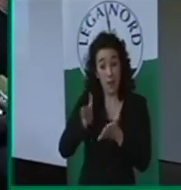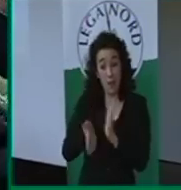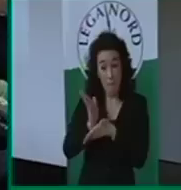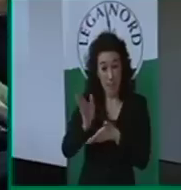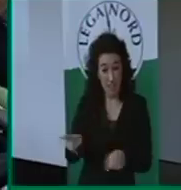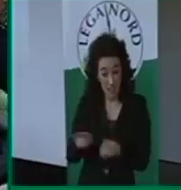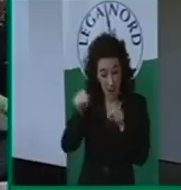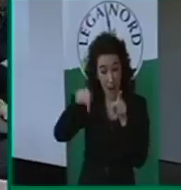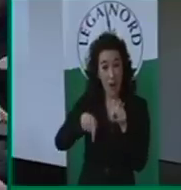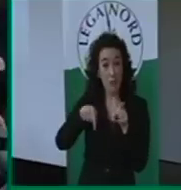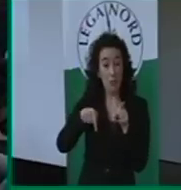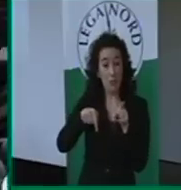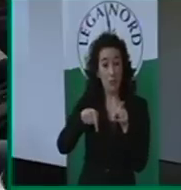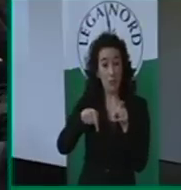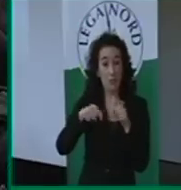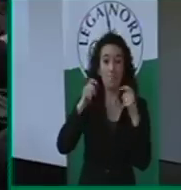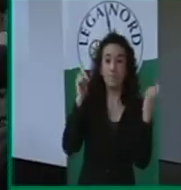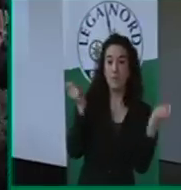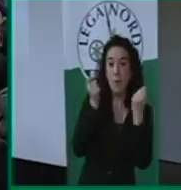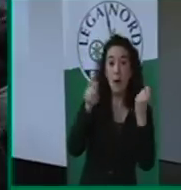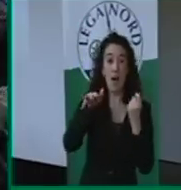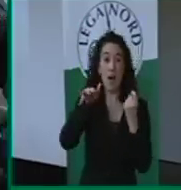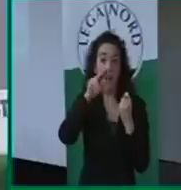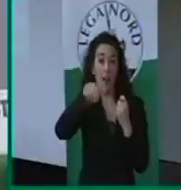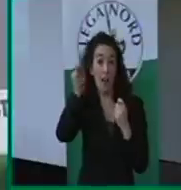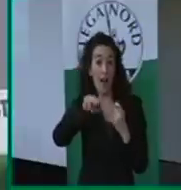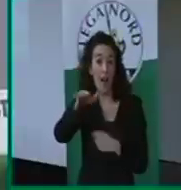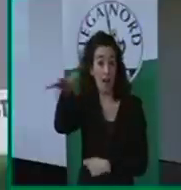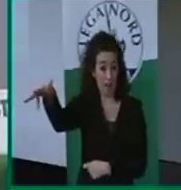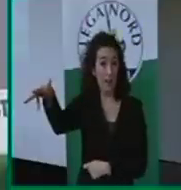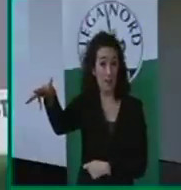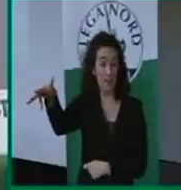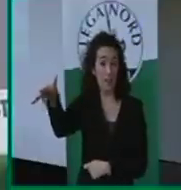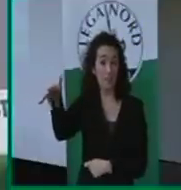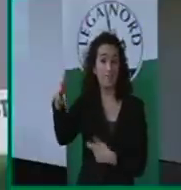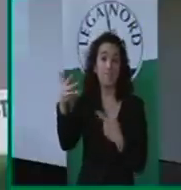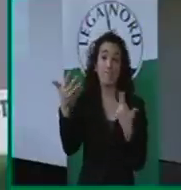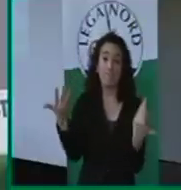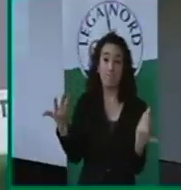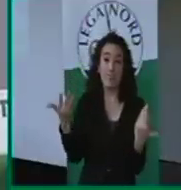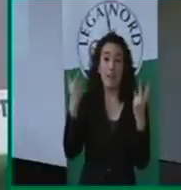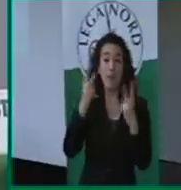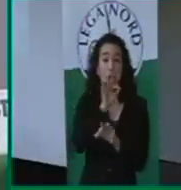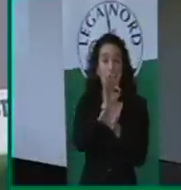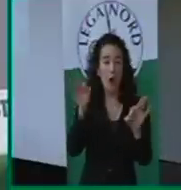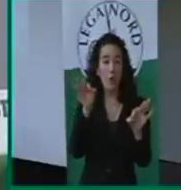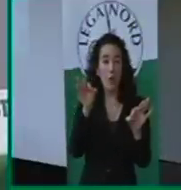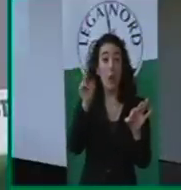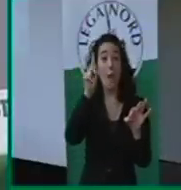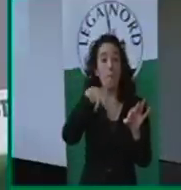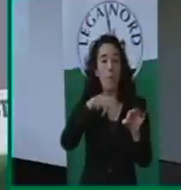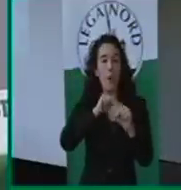campagne elettorali che ci porterà al successo e alla sconfitta di chi anche con le bombe cerca di